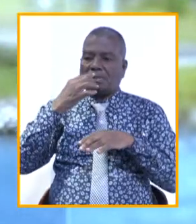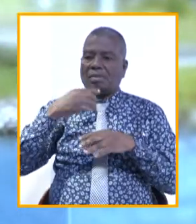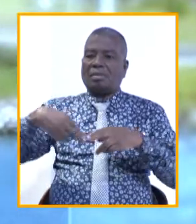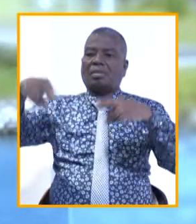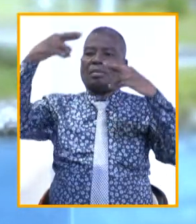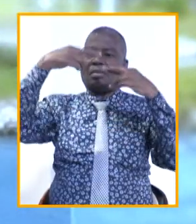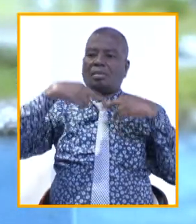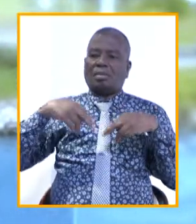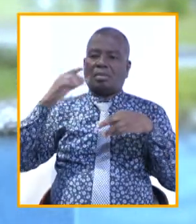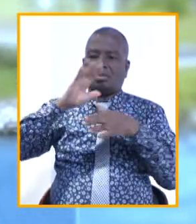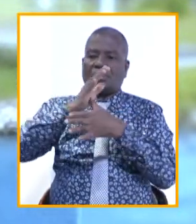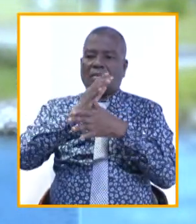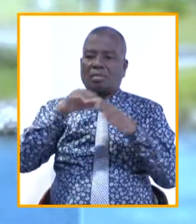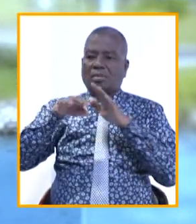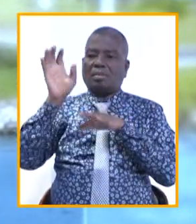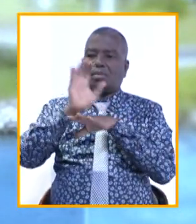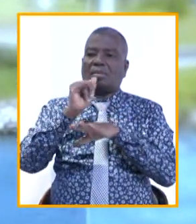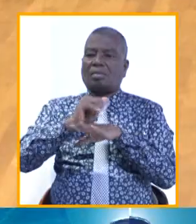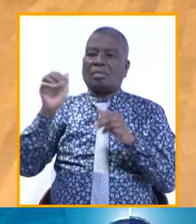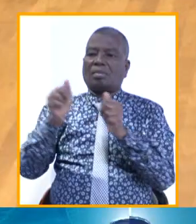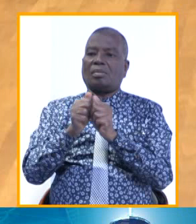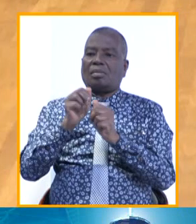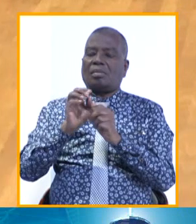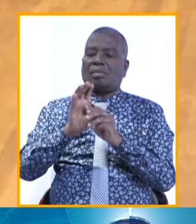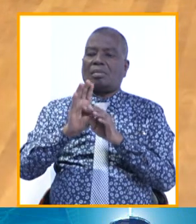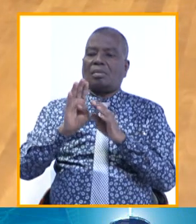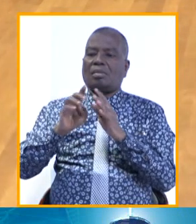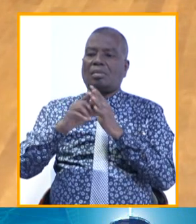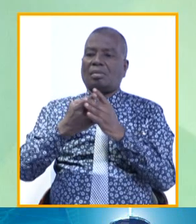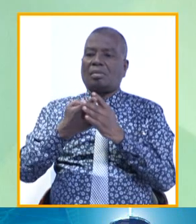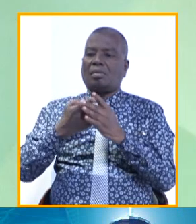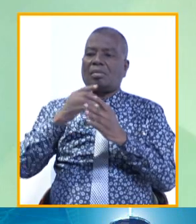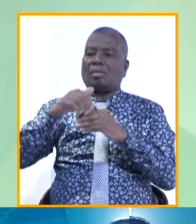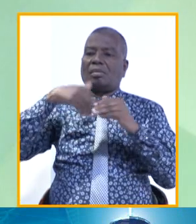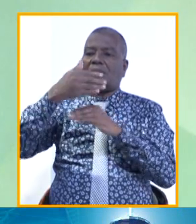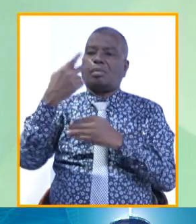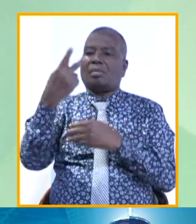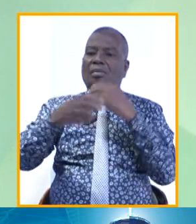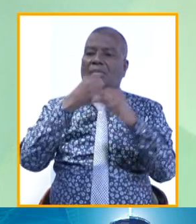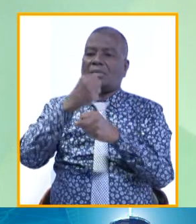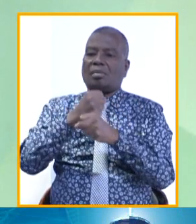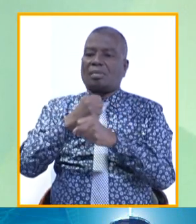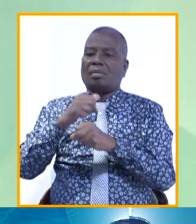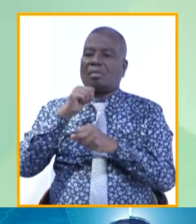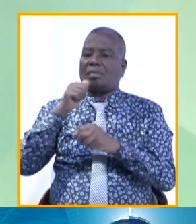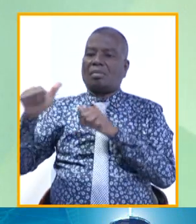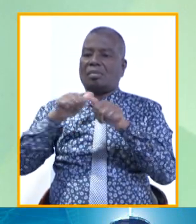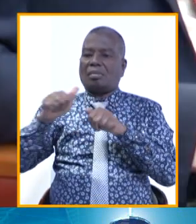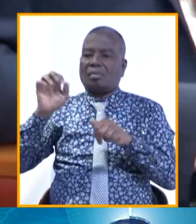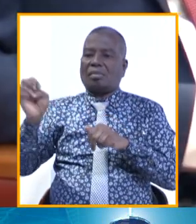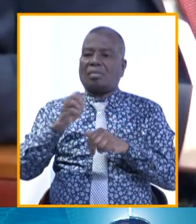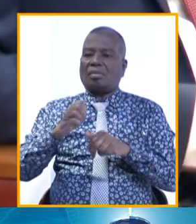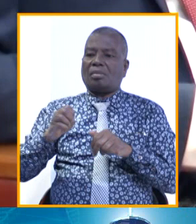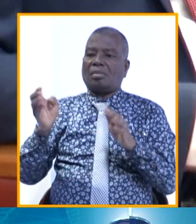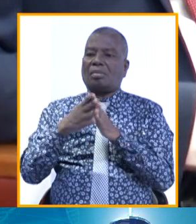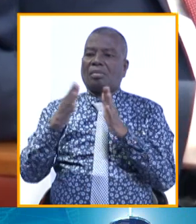Revenons en images en Côte d'Ivoire avec l'ouverture ce matin, après 2 années d'inactivité du fait du coronavirus, du